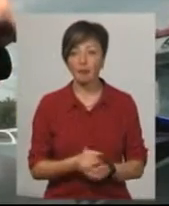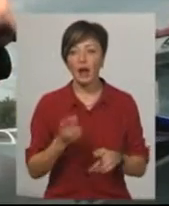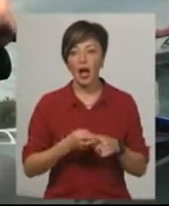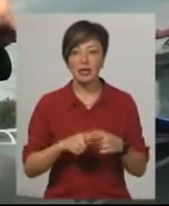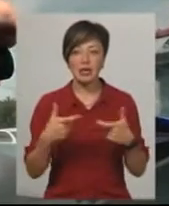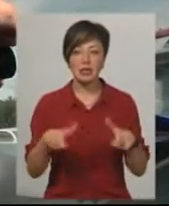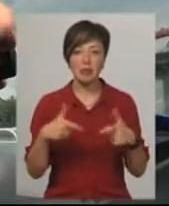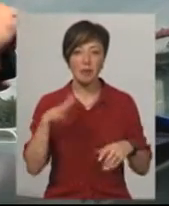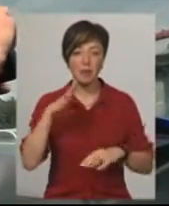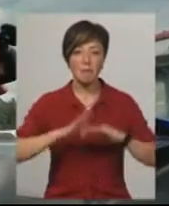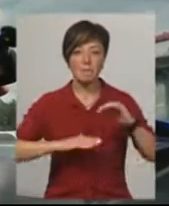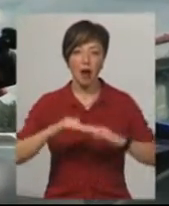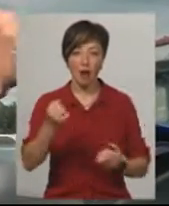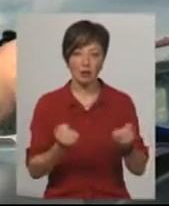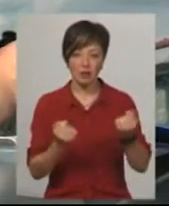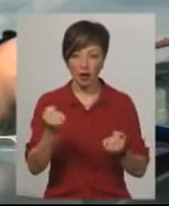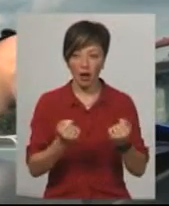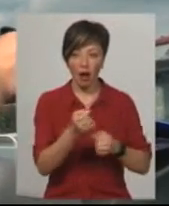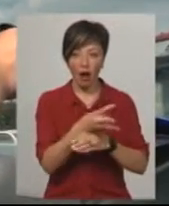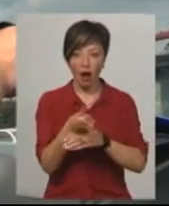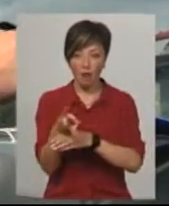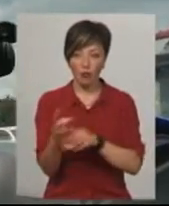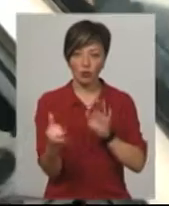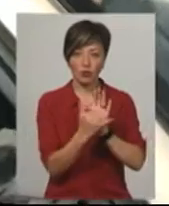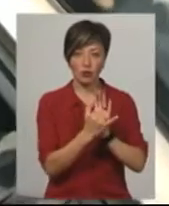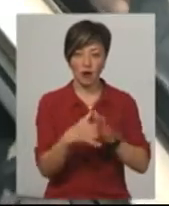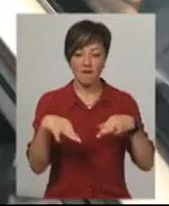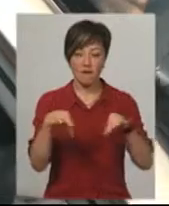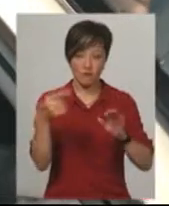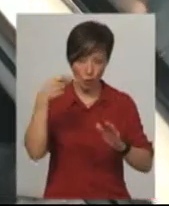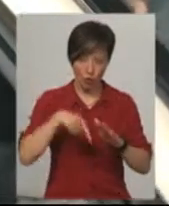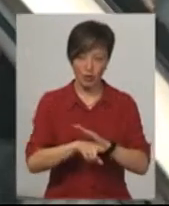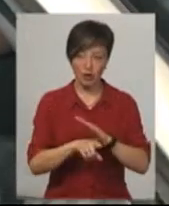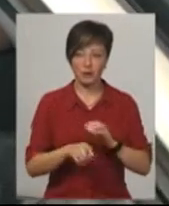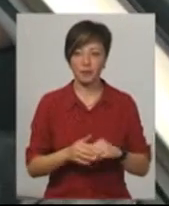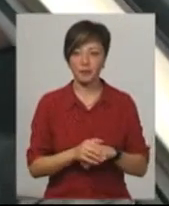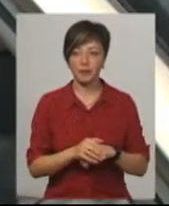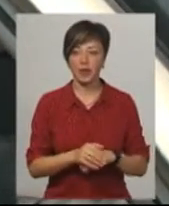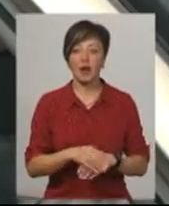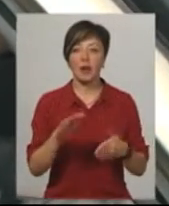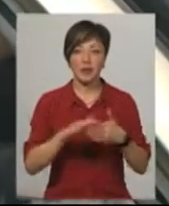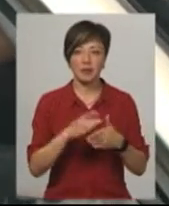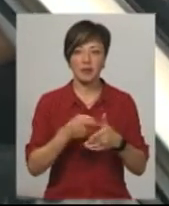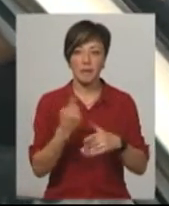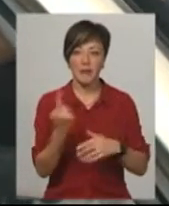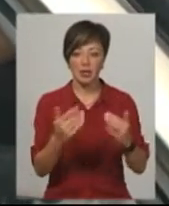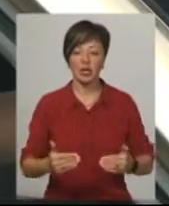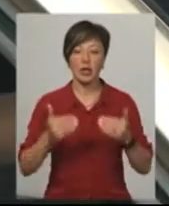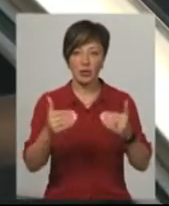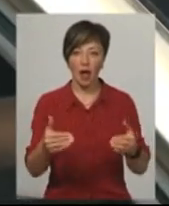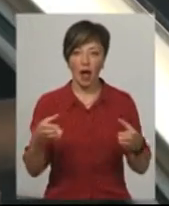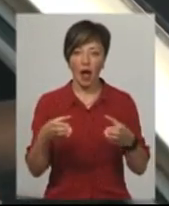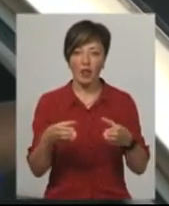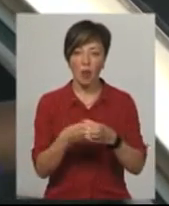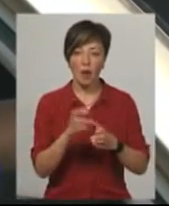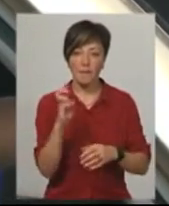по практиці. Камеру відеоспостереження встановлюють у салоні автомобіля. Голуб Артем Сергій, перший етап практичного іспиту на категорію Б.